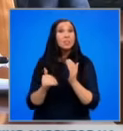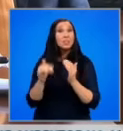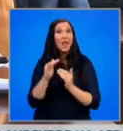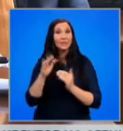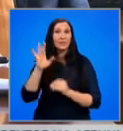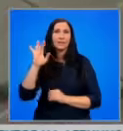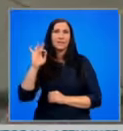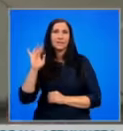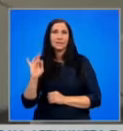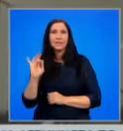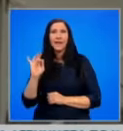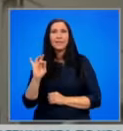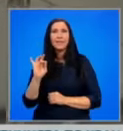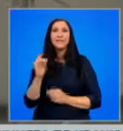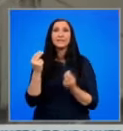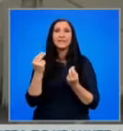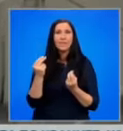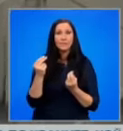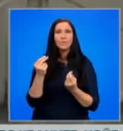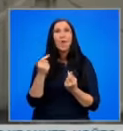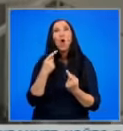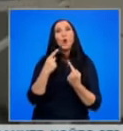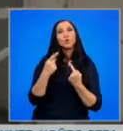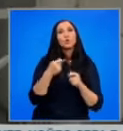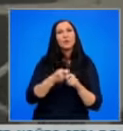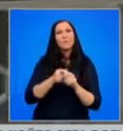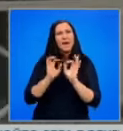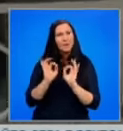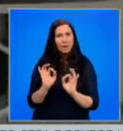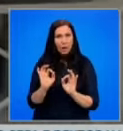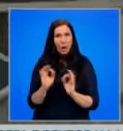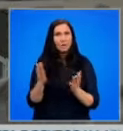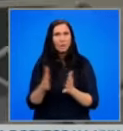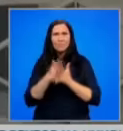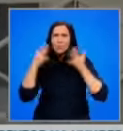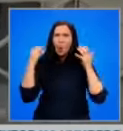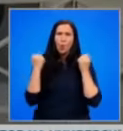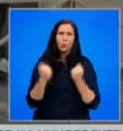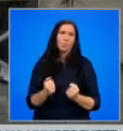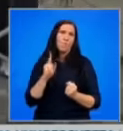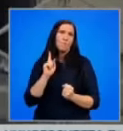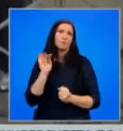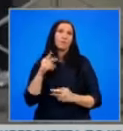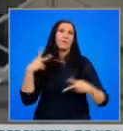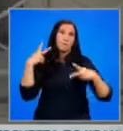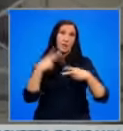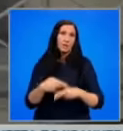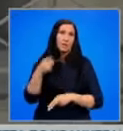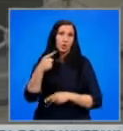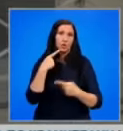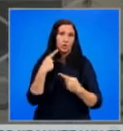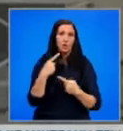средните цени на САПИ. Условията са направени така, че много трудно може да бъде прекратен този